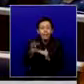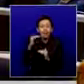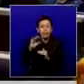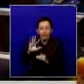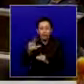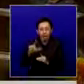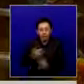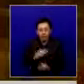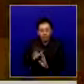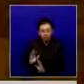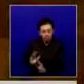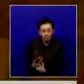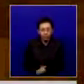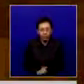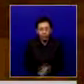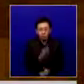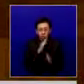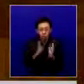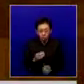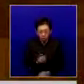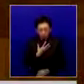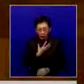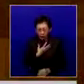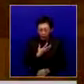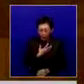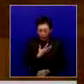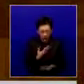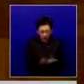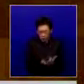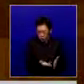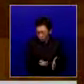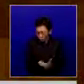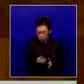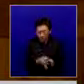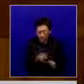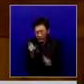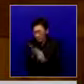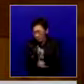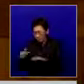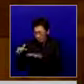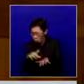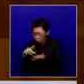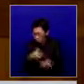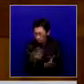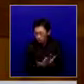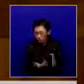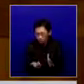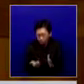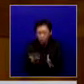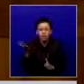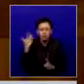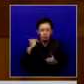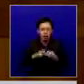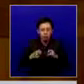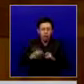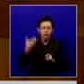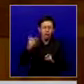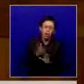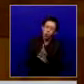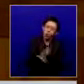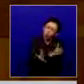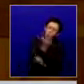กันไว้ก่อนว่าเมื่อเวลาคนแตกตื่นมันจะไปถอนแบงค์อันนี้เป็นเรื่องปกติที่เราเจอมาแล้วตั้งแต่สมัยนู้นตั้งแต่สมัยนู้นแล้วตั้งแ